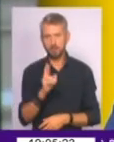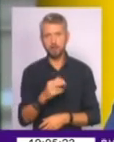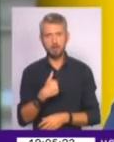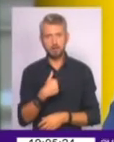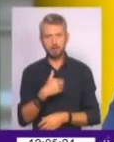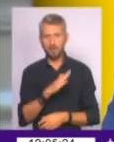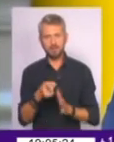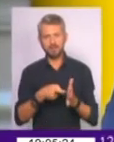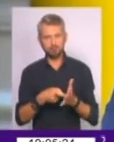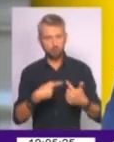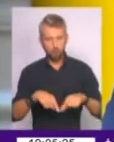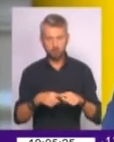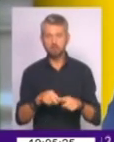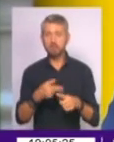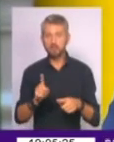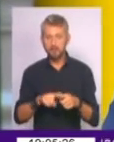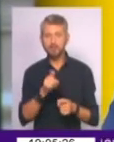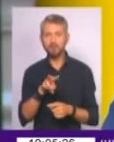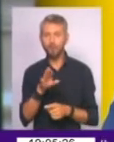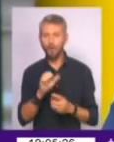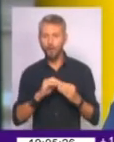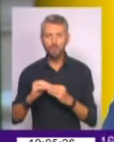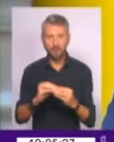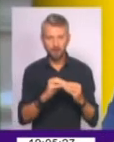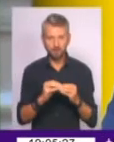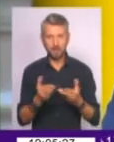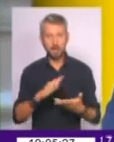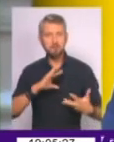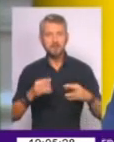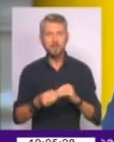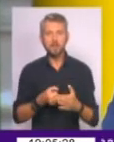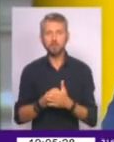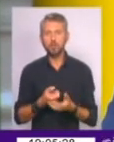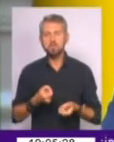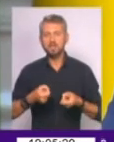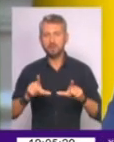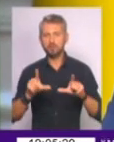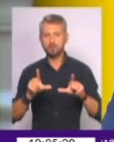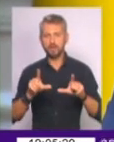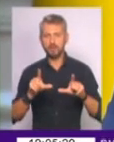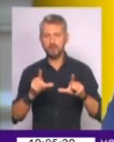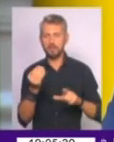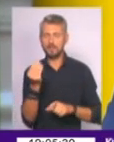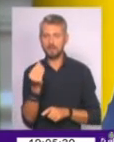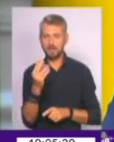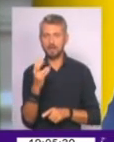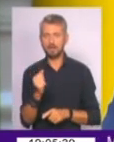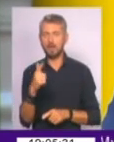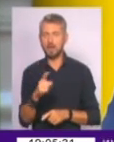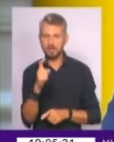слідчий орган, як змову, яка призвела до підвищення ціни на